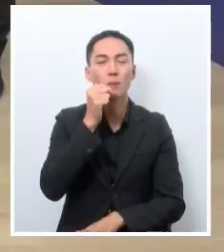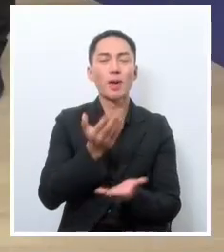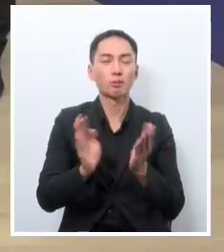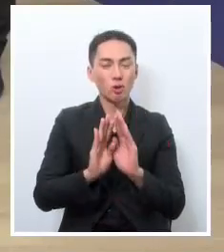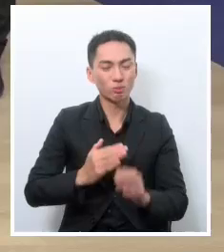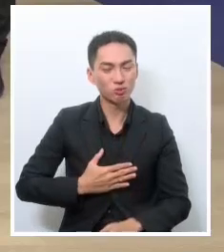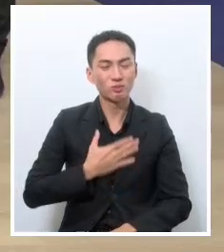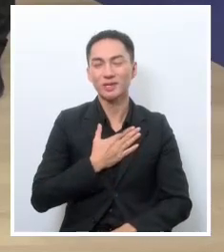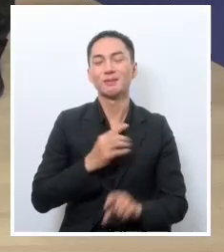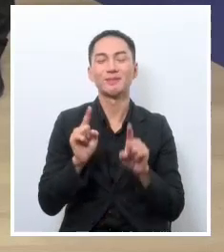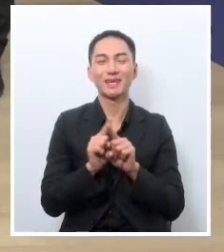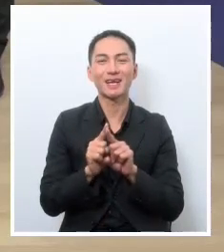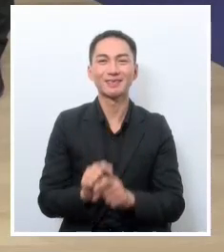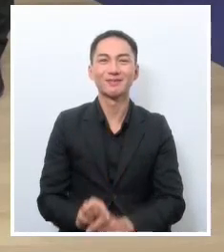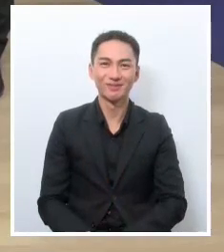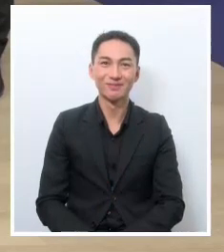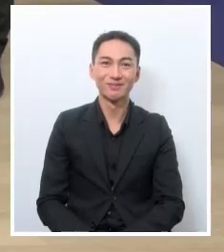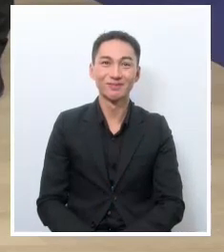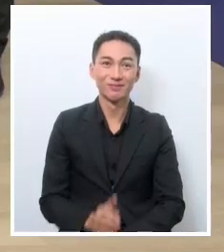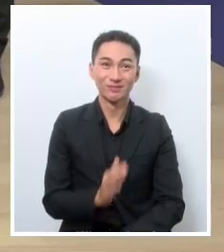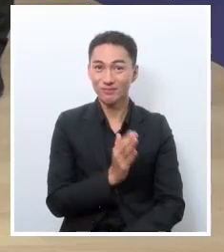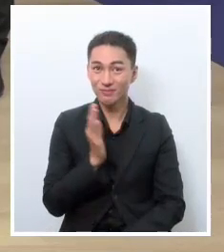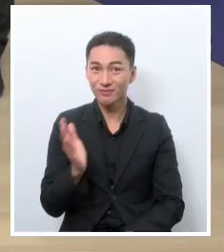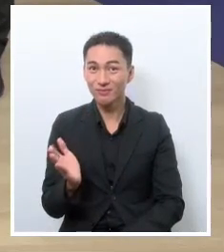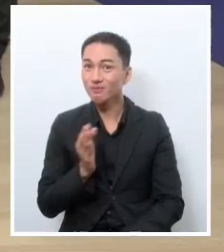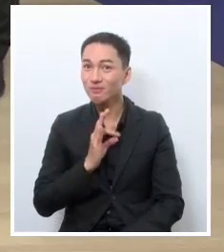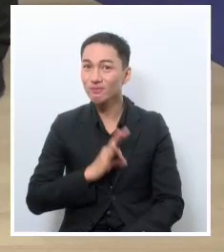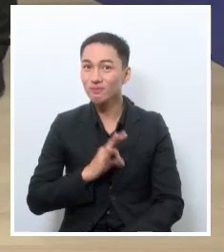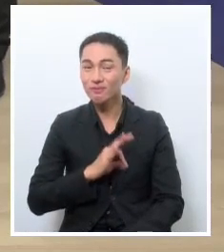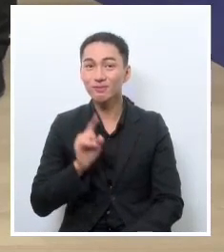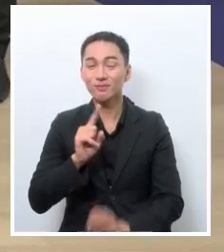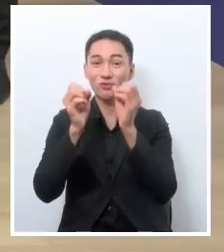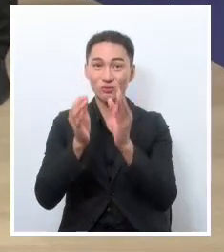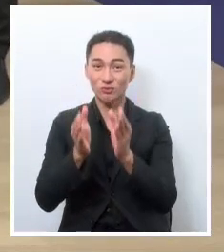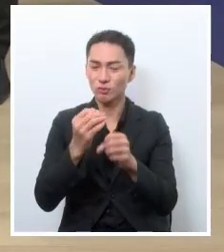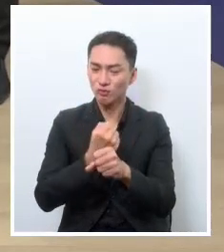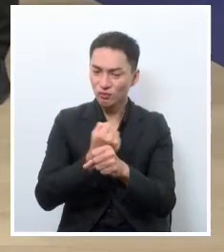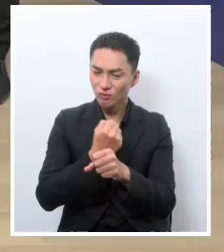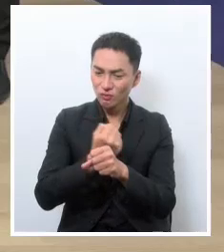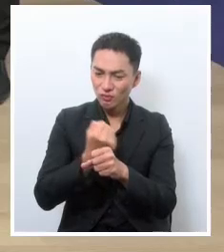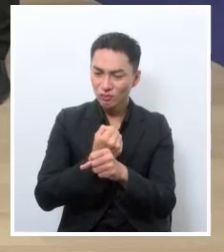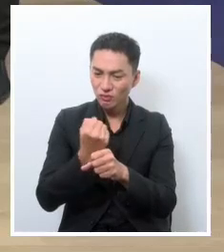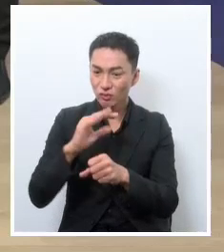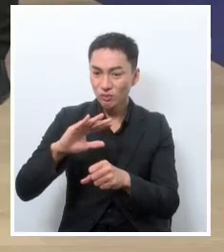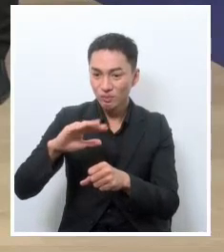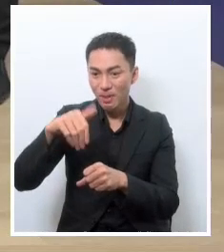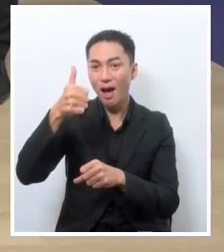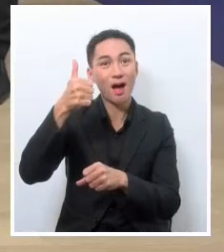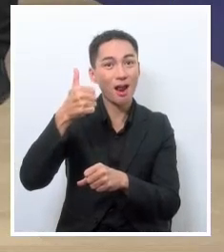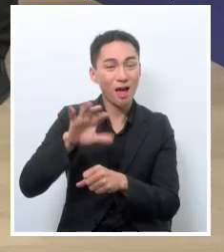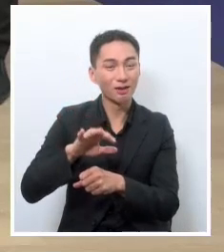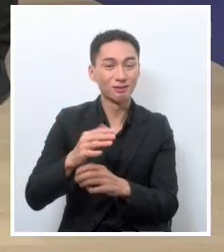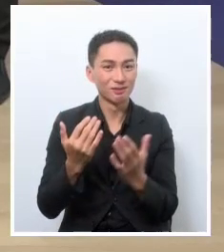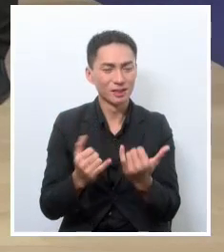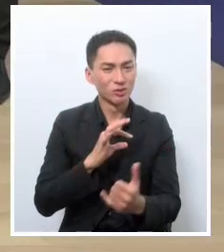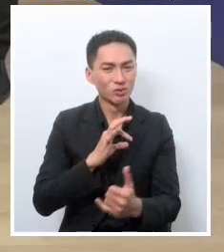โอครับนี่คือความภาคภูมิใจสำหรับคุณครูอท่านนึงครับรู้สึกยังไงบ้างครับเราฝึกซ้อมฝึกฝนลูกๆเรามาจนถึงทุกวัน